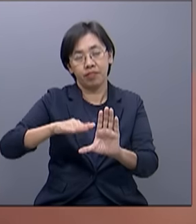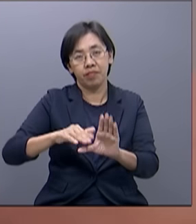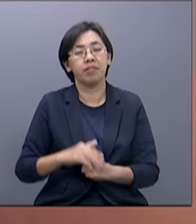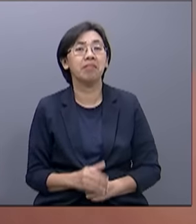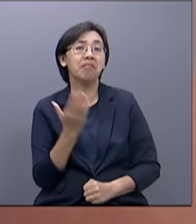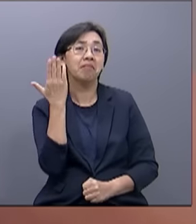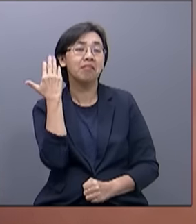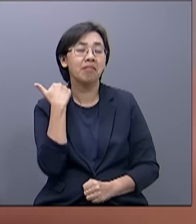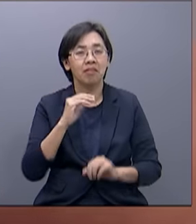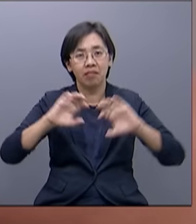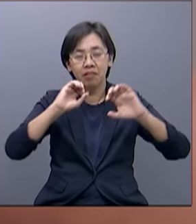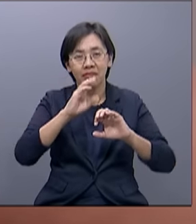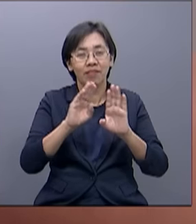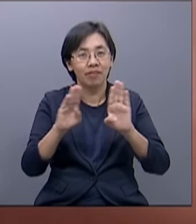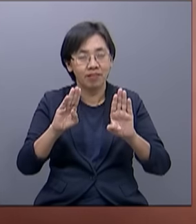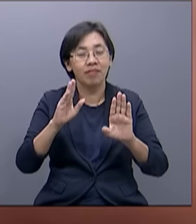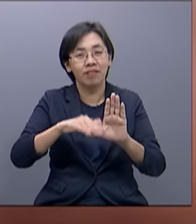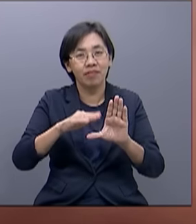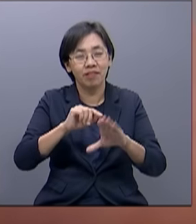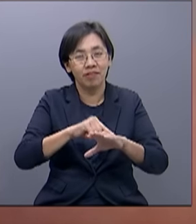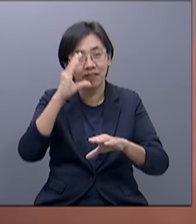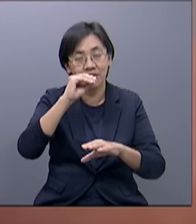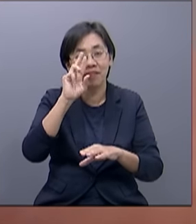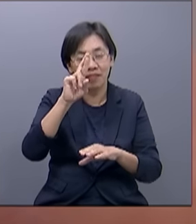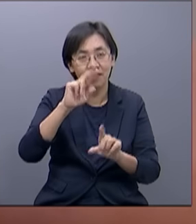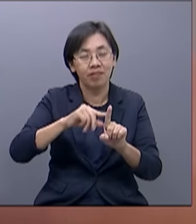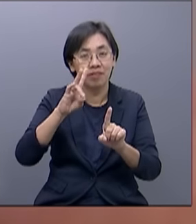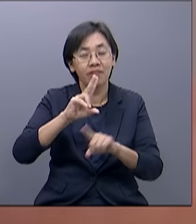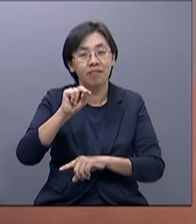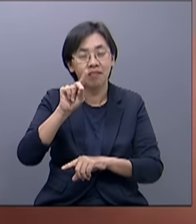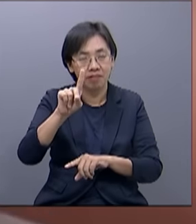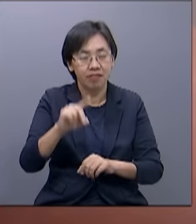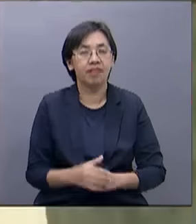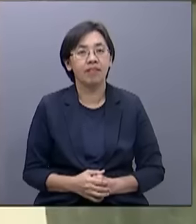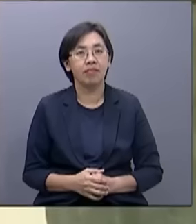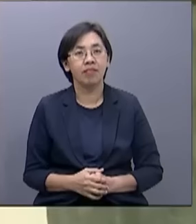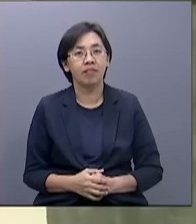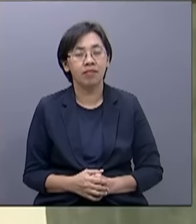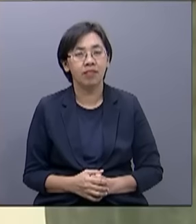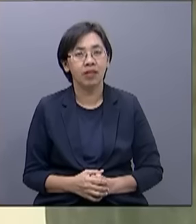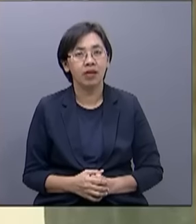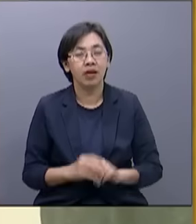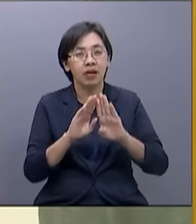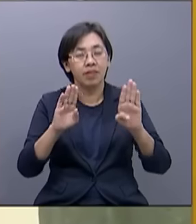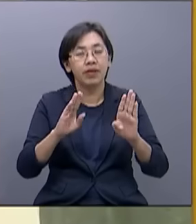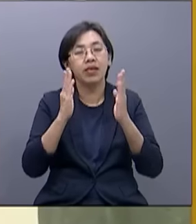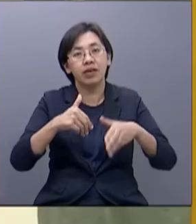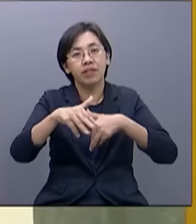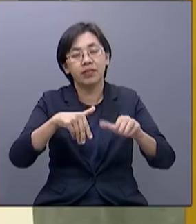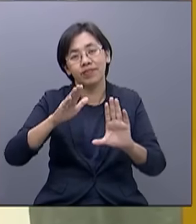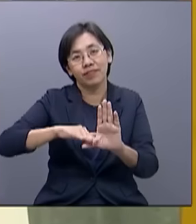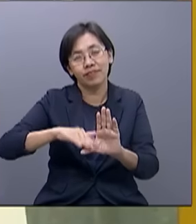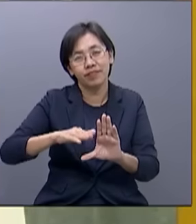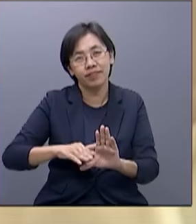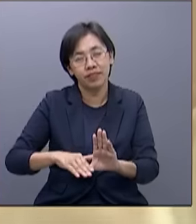รัฐบาลกำหนดจะเปิดลงทะเบียนในเวลาเที่ยงคืนของวันที่ 31สิงหาคมค่ะจากนั้นระบบก็จะเปิดให้ประชาชนนั้นลงทะเบียนเข้า